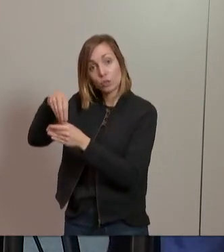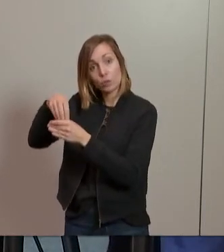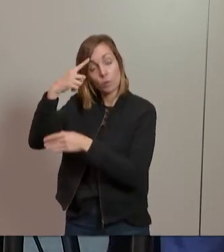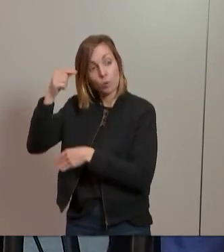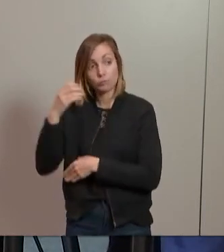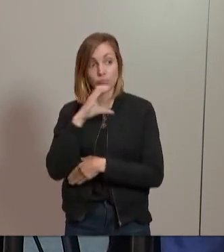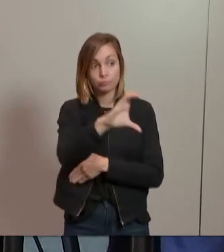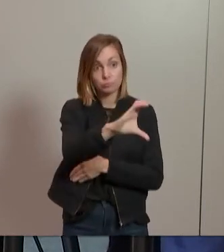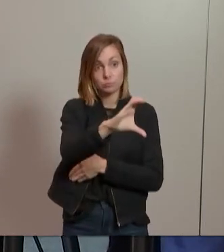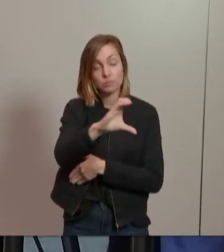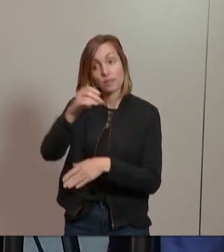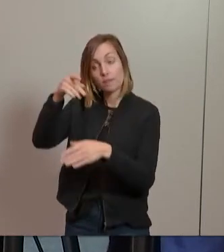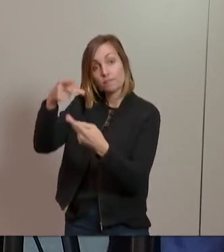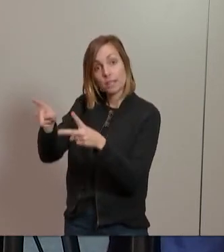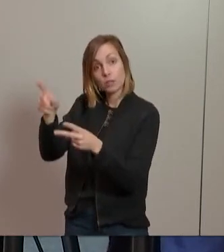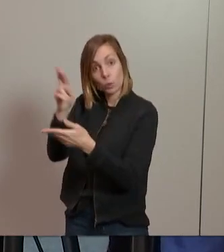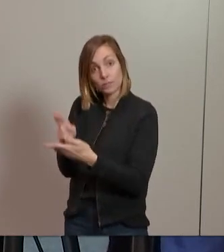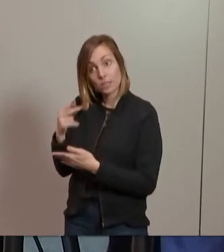Hamouri sur le site internet de la ville.